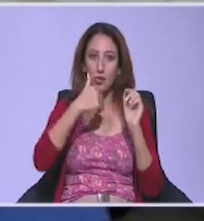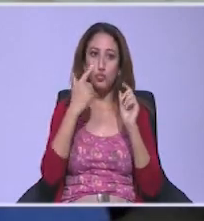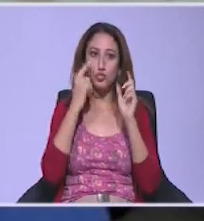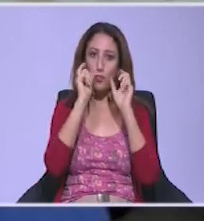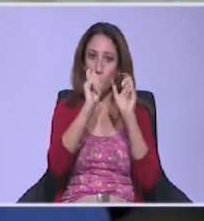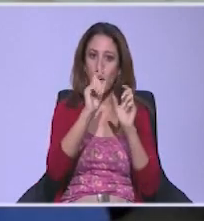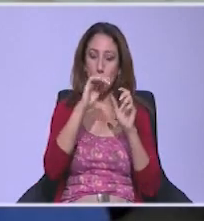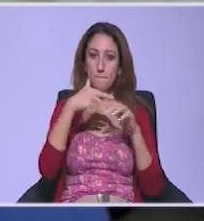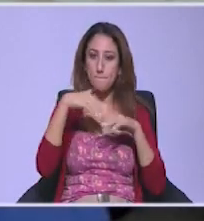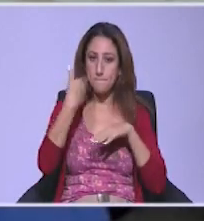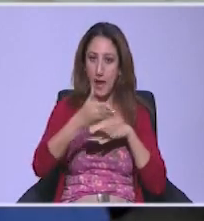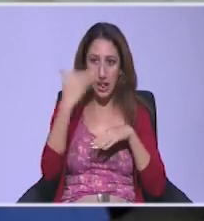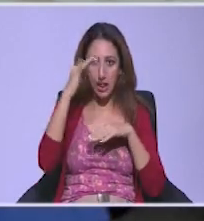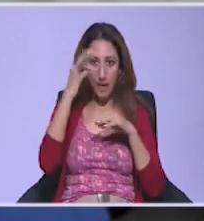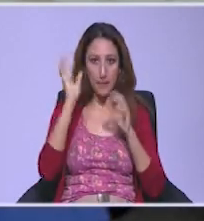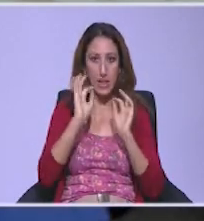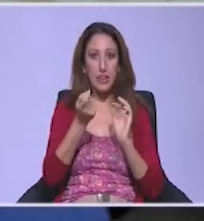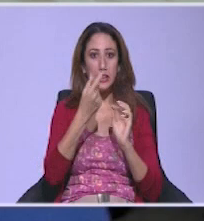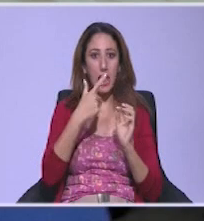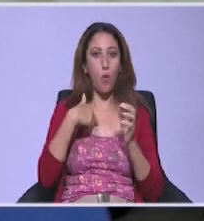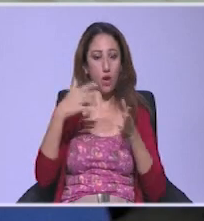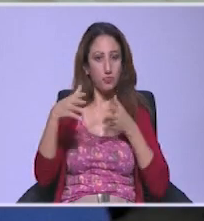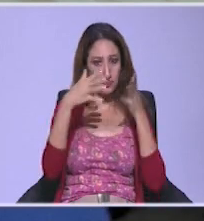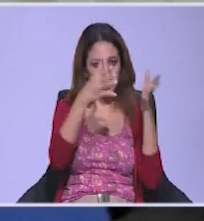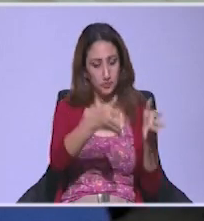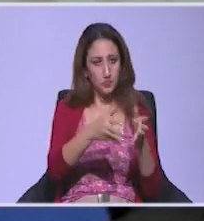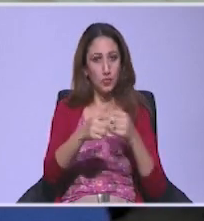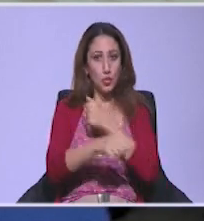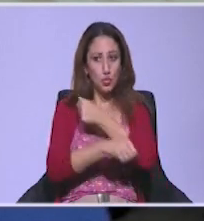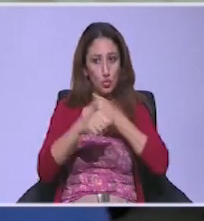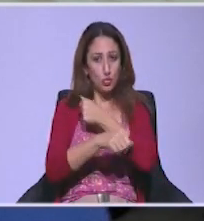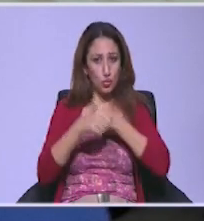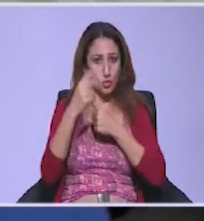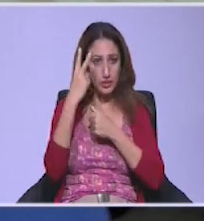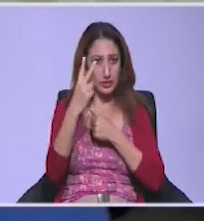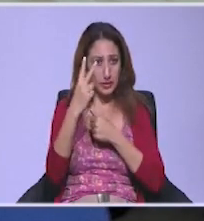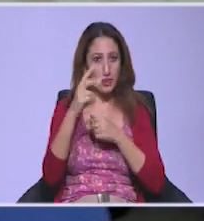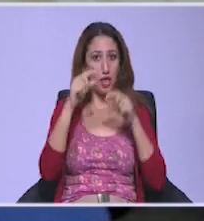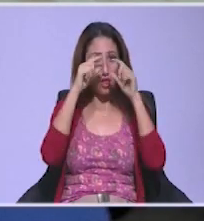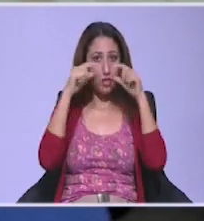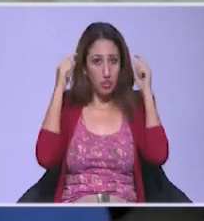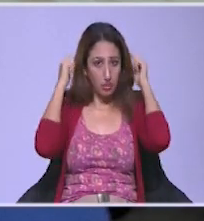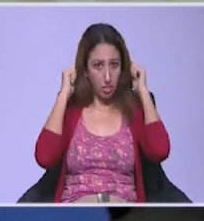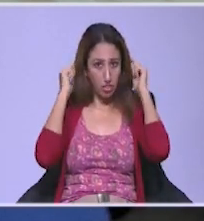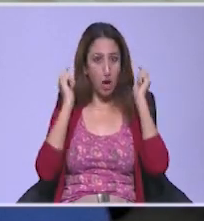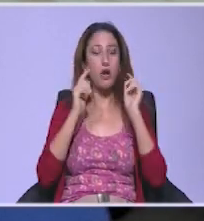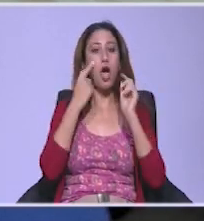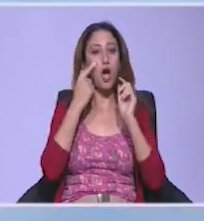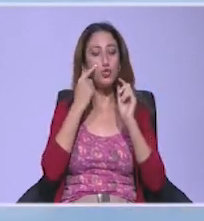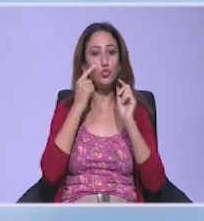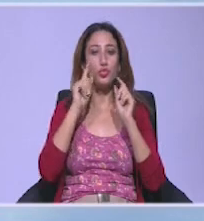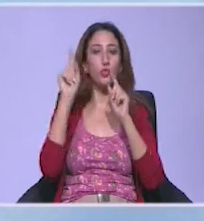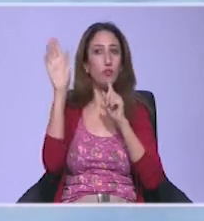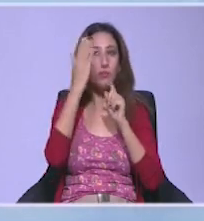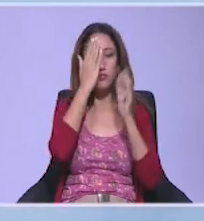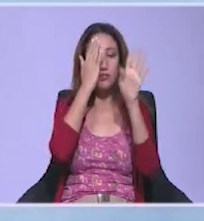بعد العملية وهنجيب له العلاج اللازم. وبعد أسبوعين إن شاء الله لو احتاج يعمل نظارة برضه هنعمل له مقاس النظارة اللازمة بالنسبة